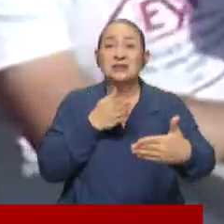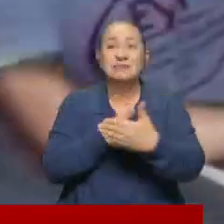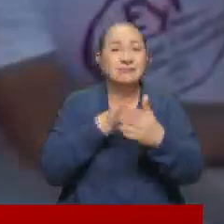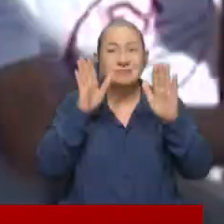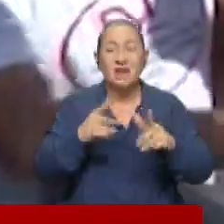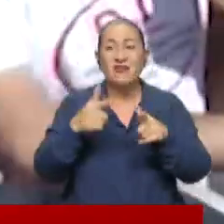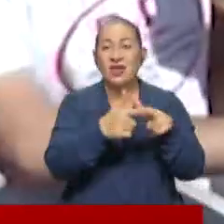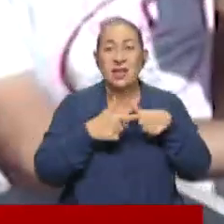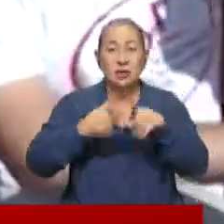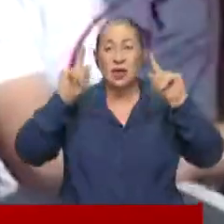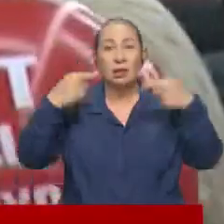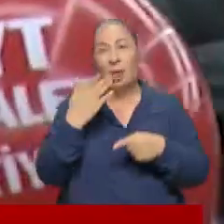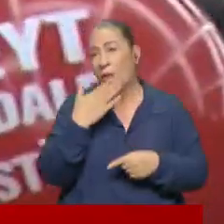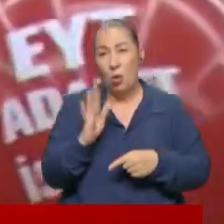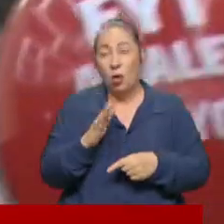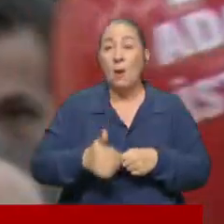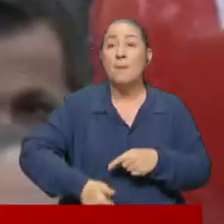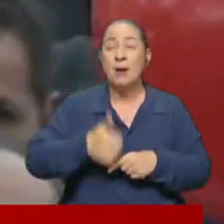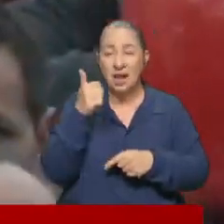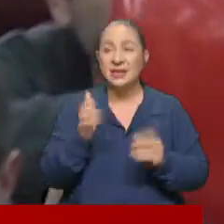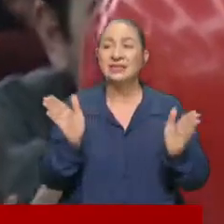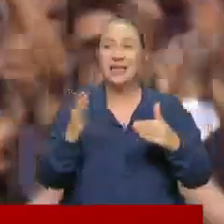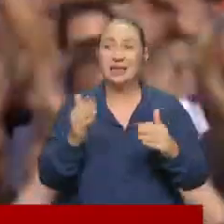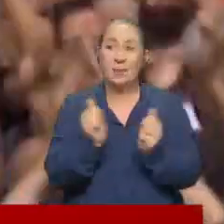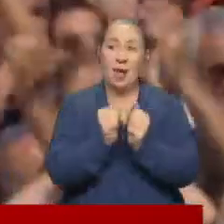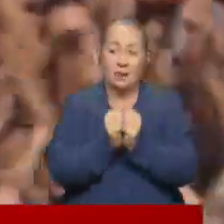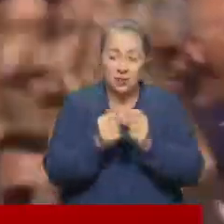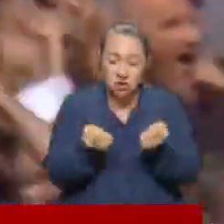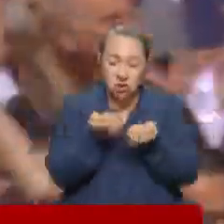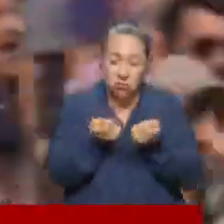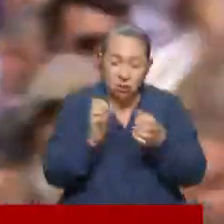yaşa takılanlar federasyonu yetkilileri yok. Bakanlık ve sendika birlikte yürütüyor çalışmayı.